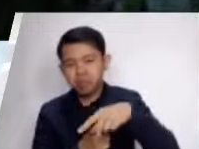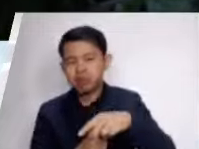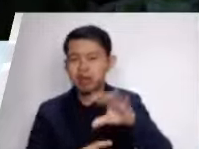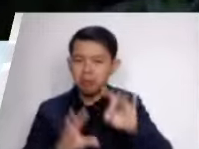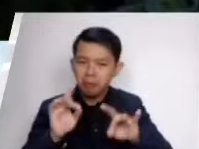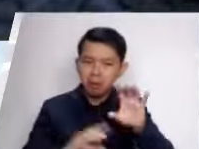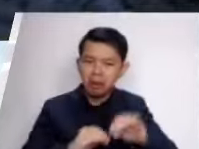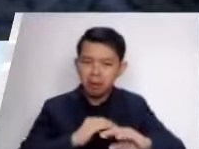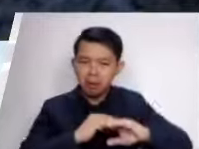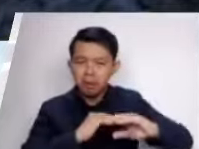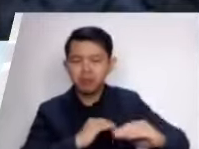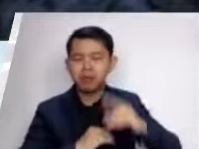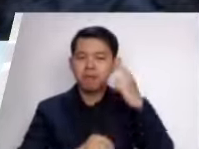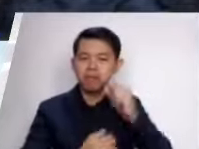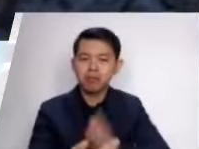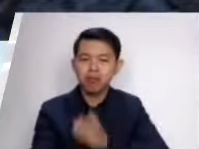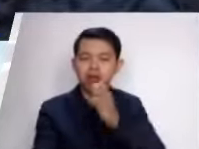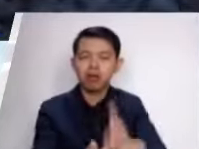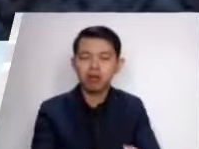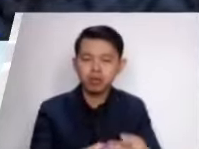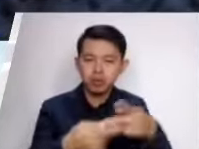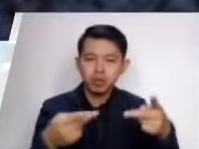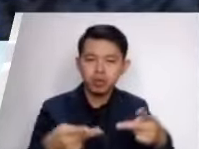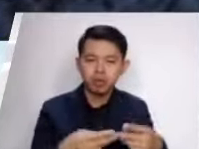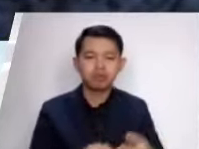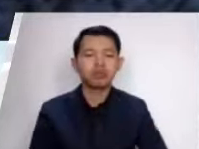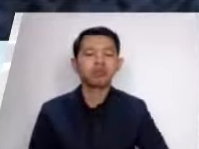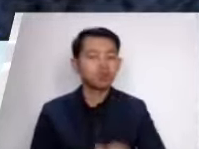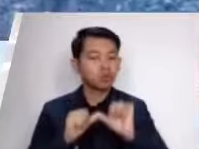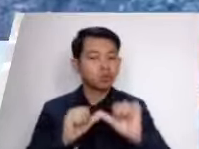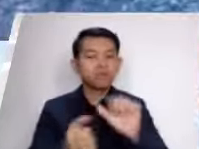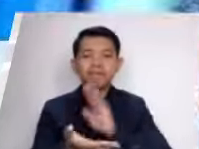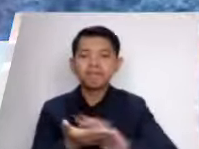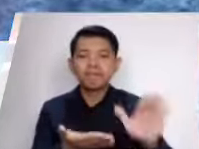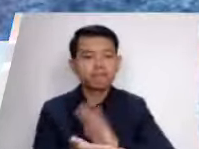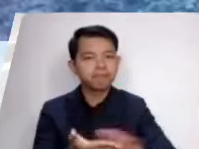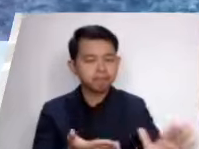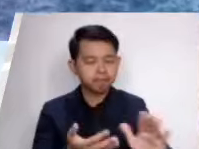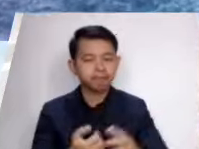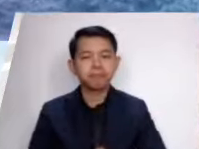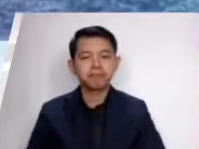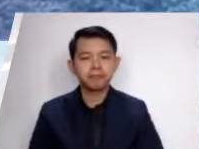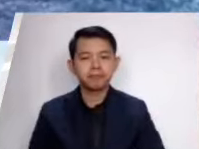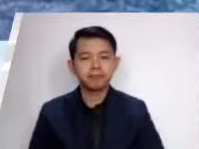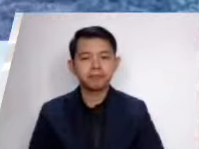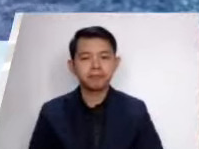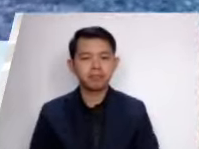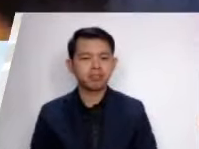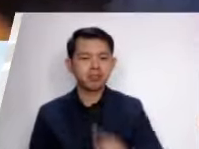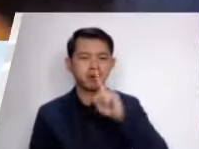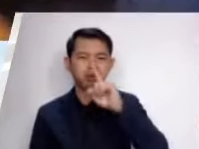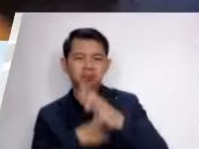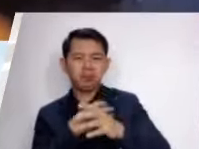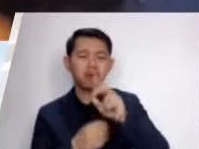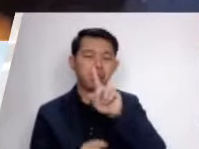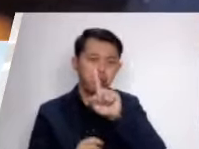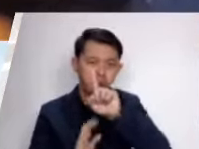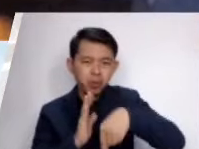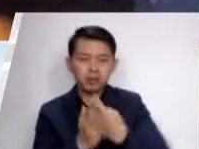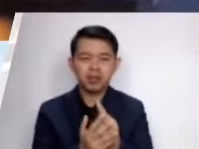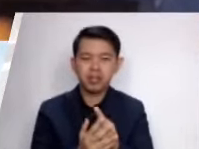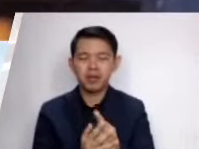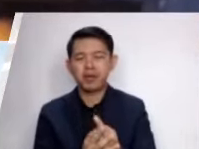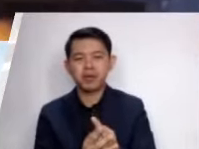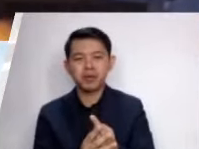destinasyon. Patuloy ang clearing operations doon. Mahigit isang oras namang na-stranded ang mga motorista sa bahagi ng Bontoc Baguio Road